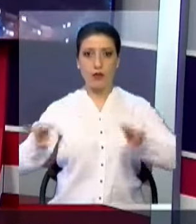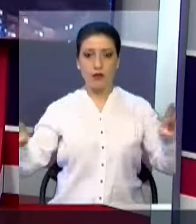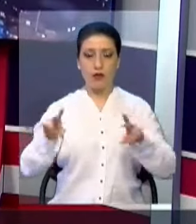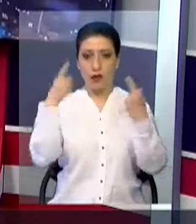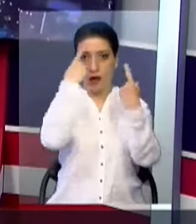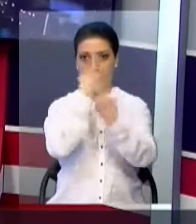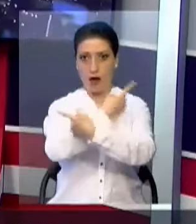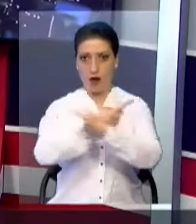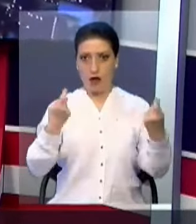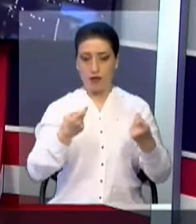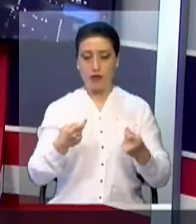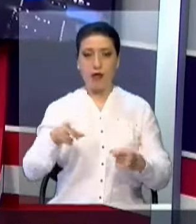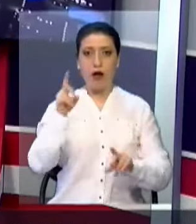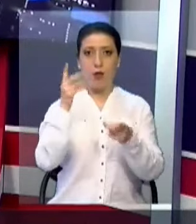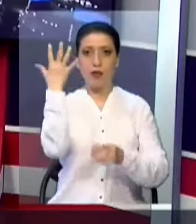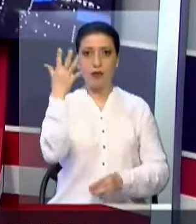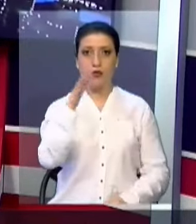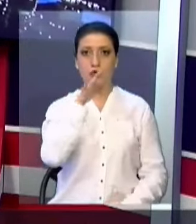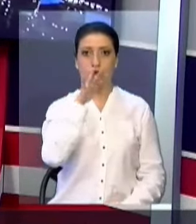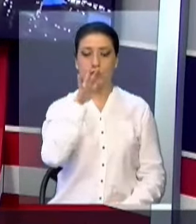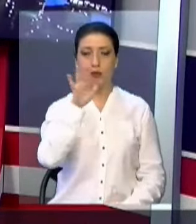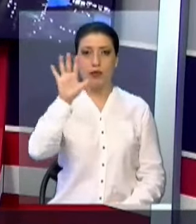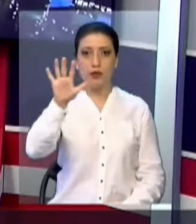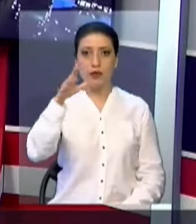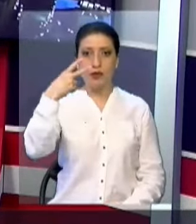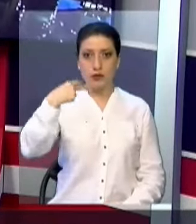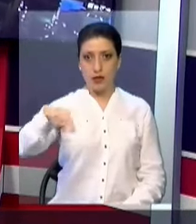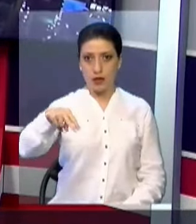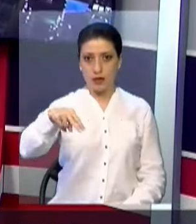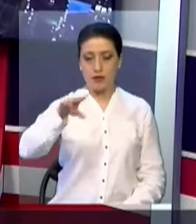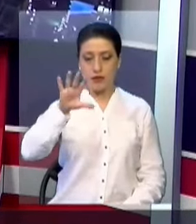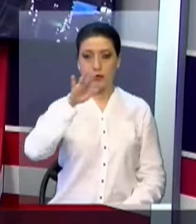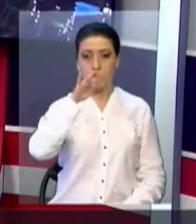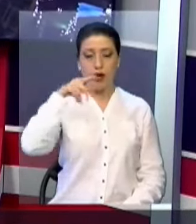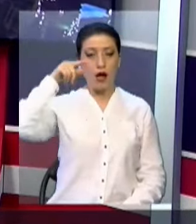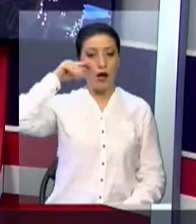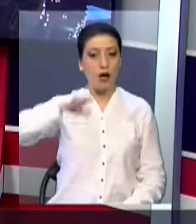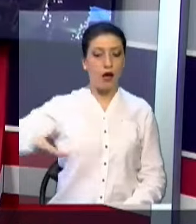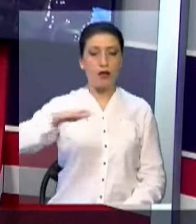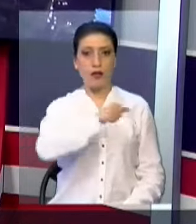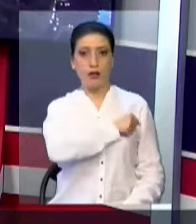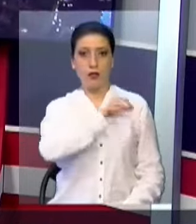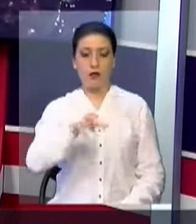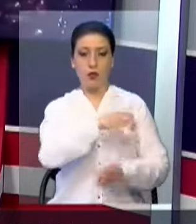նախարարության հաղորդագրությունն այն մասին, թե ապրիլի 5-ին ժամը 17:25-ի սահմաններում Հայաստանի Հանրապետության զինված